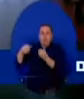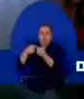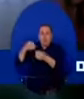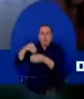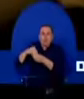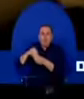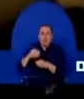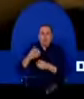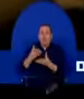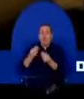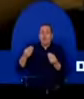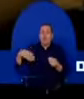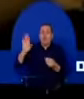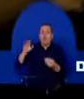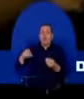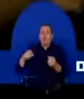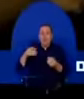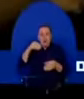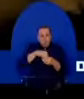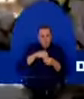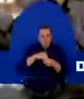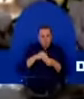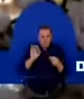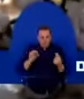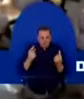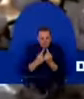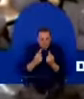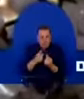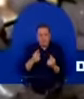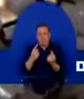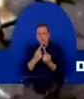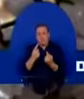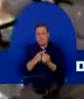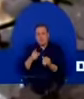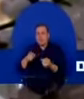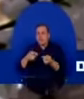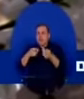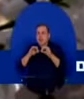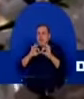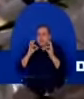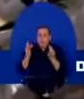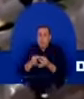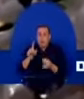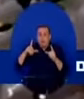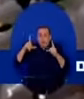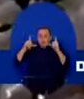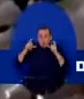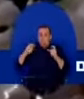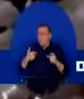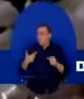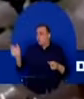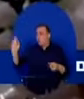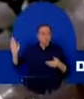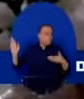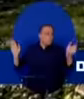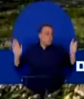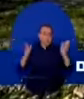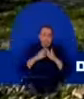רוב התוכן של המפגשים עצמם היו בנושא, היו מפגשים עם חברי הפורום ודברים כאלו, אבל עם המצלמות הלכנו הביתה